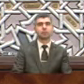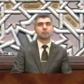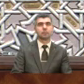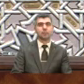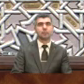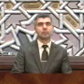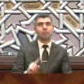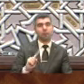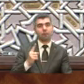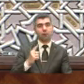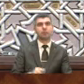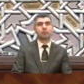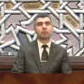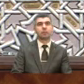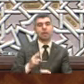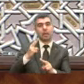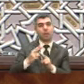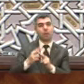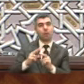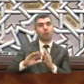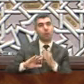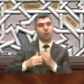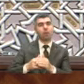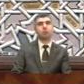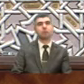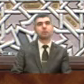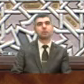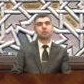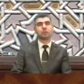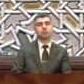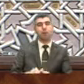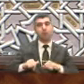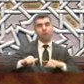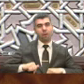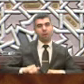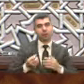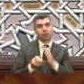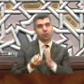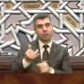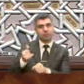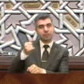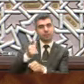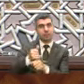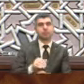بداية باسمكم جميعا نرحب بالسيد الوزير،